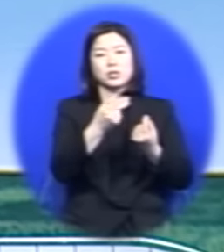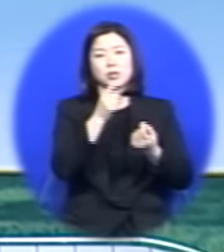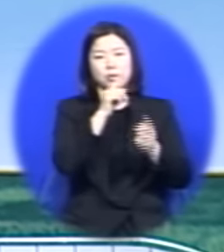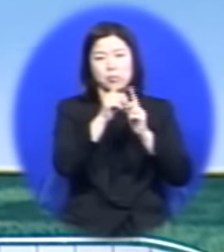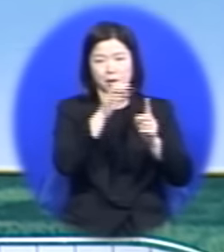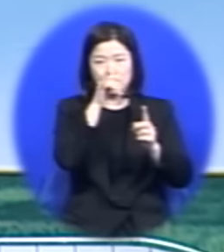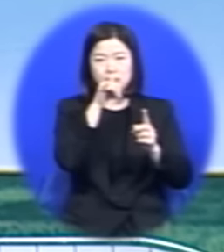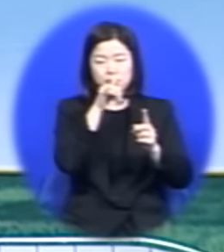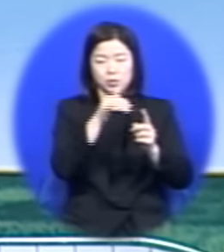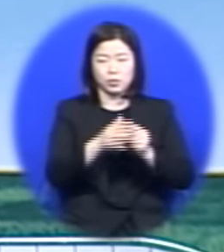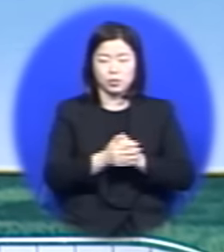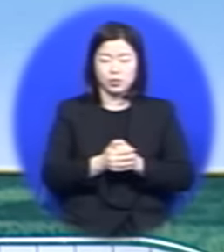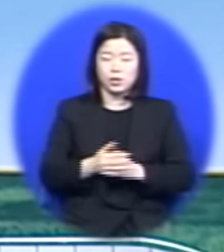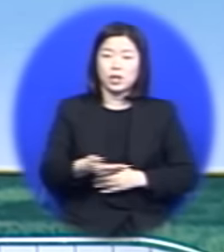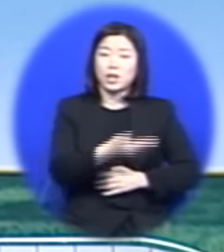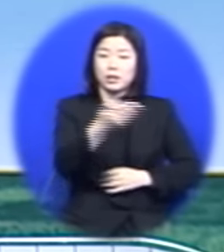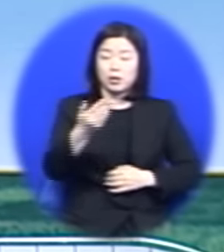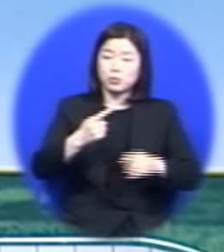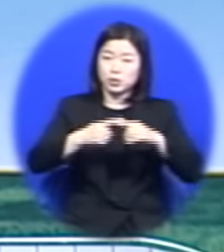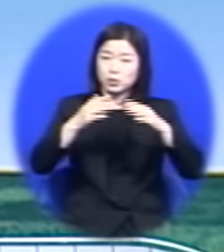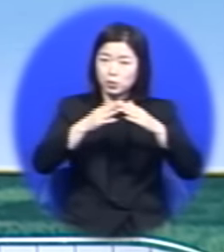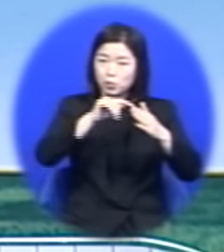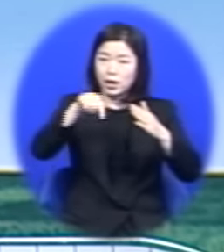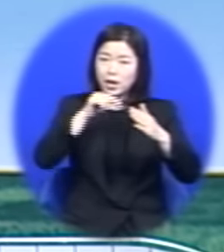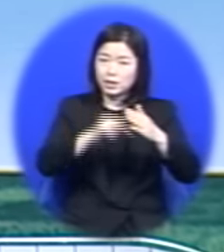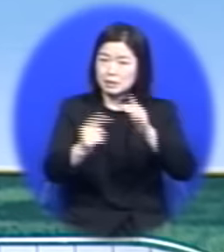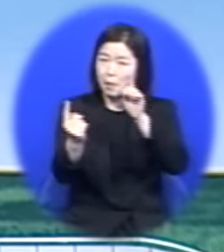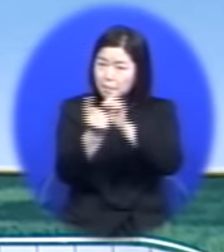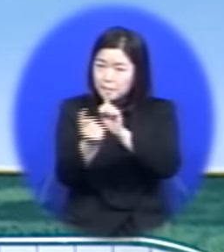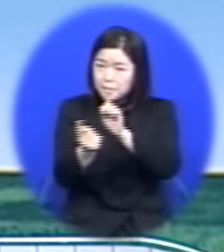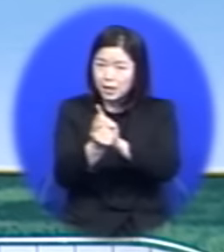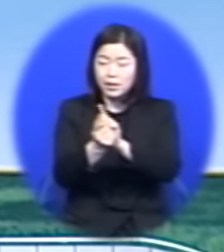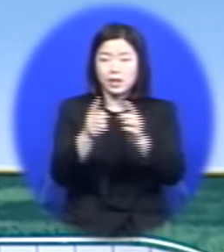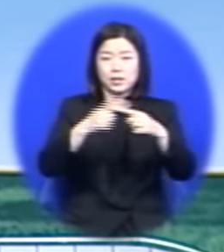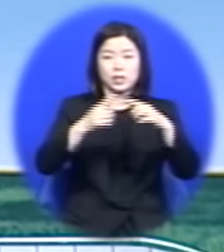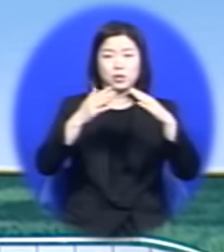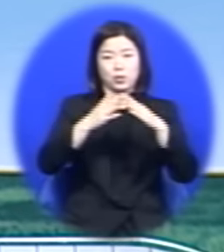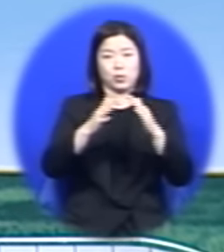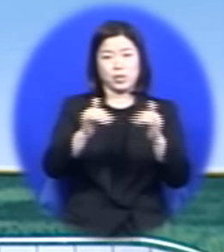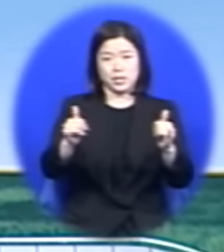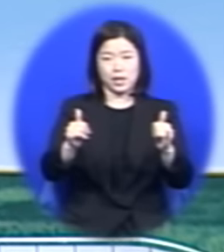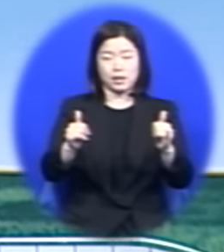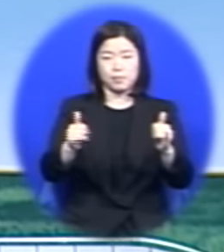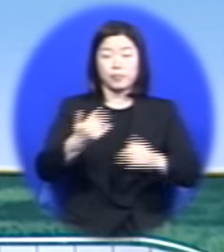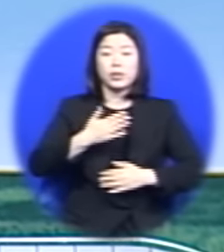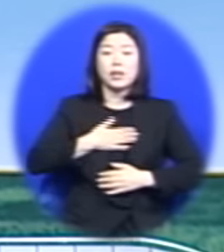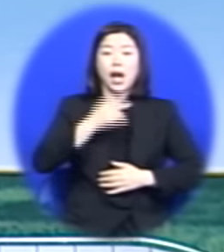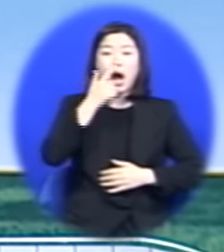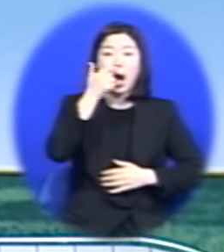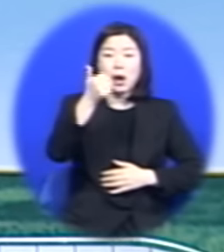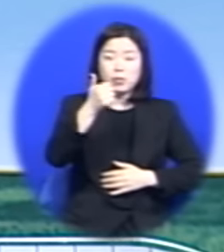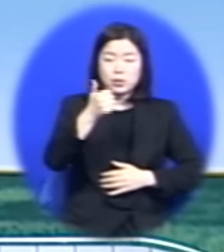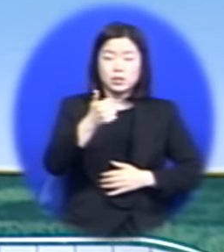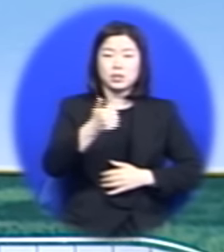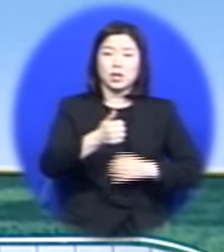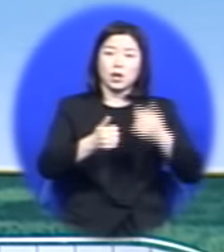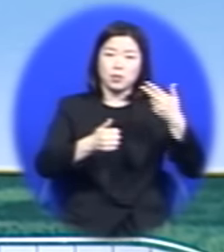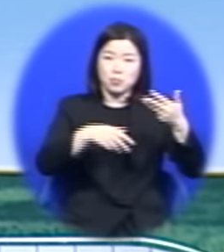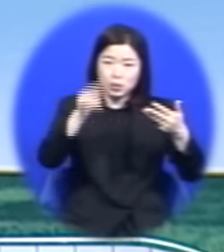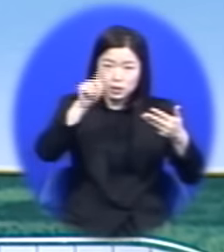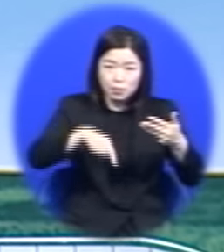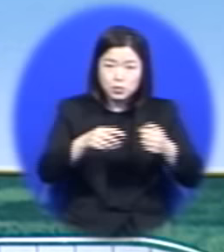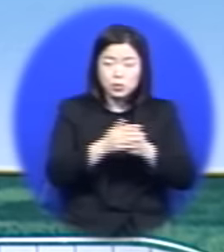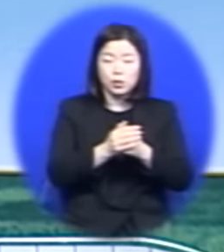여러분이 교회 안에서 만나는 교인들을 나의 아버지와 삼촌이고